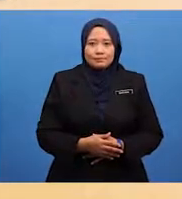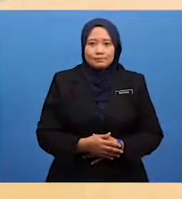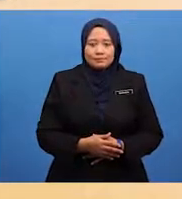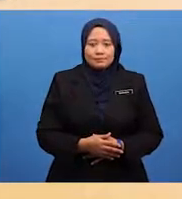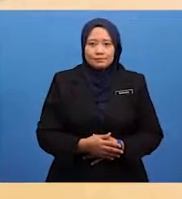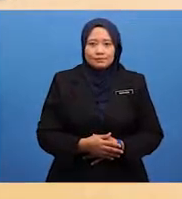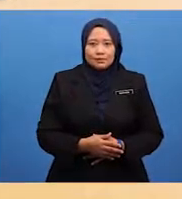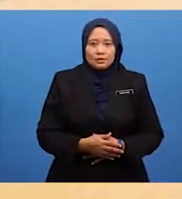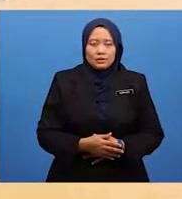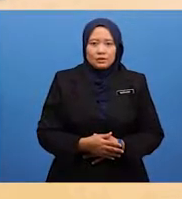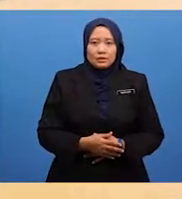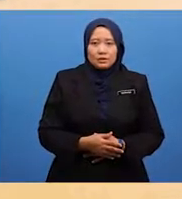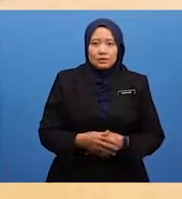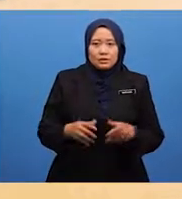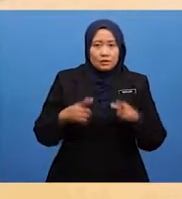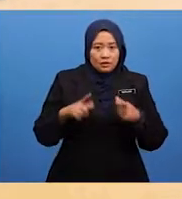Adakah kelajuan ia berubah?